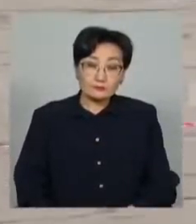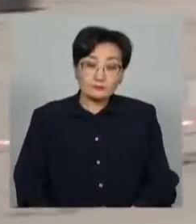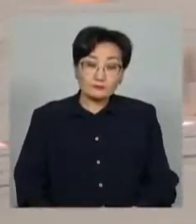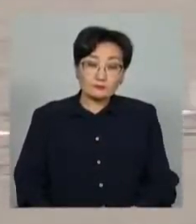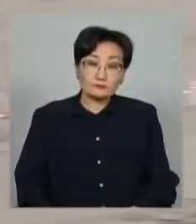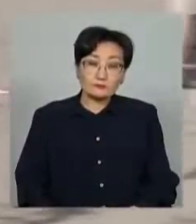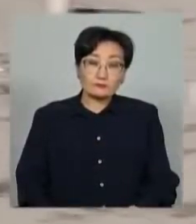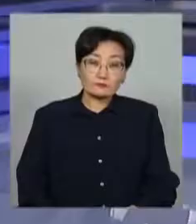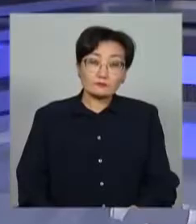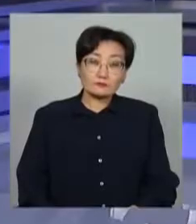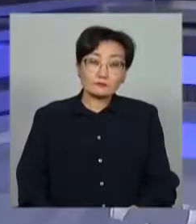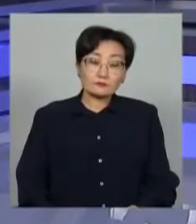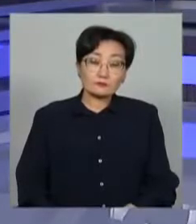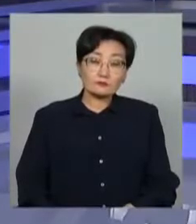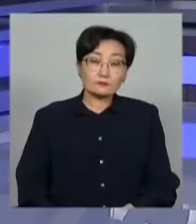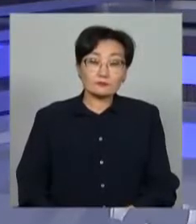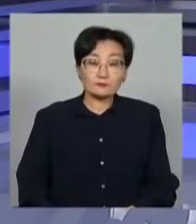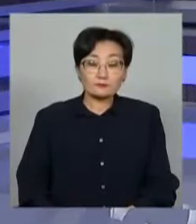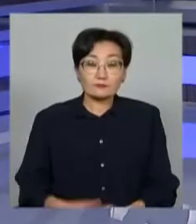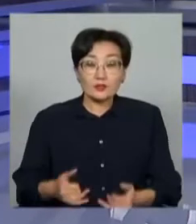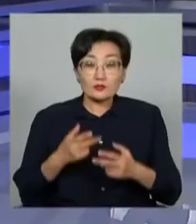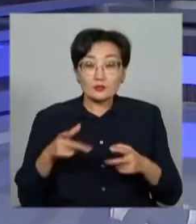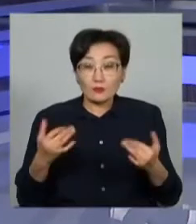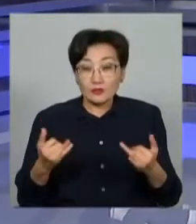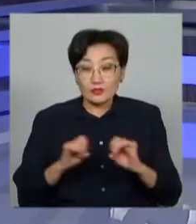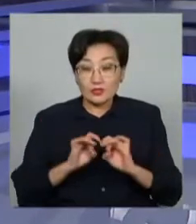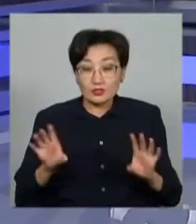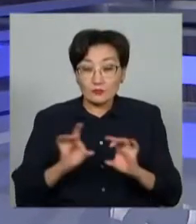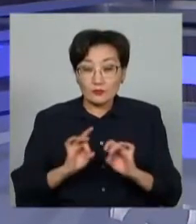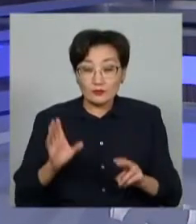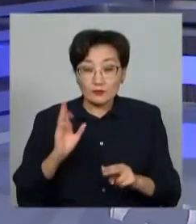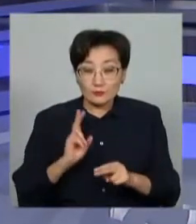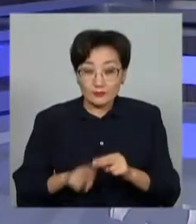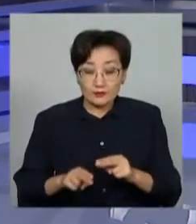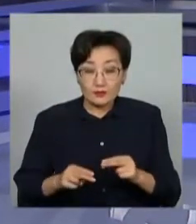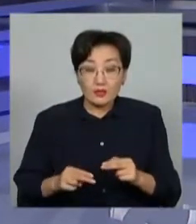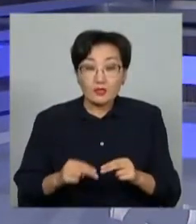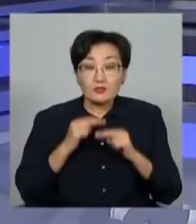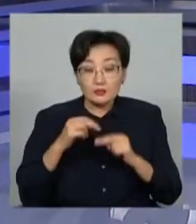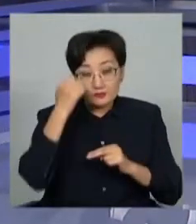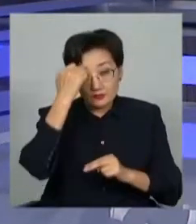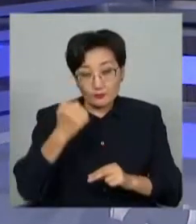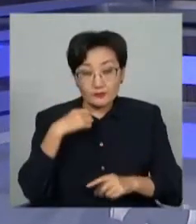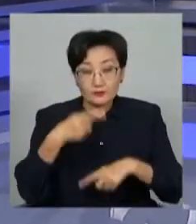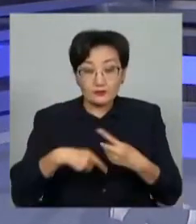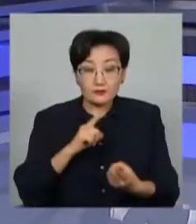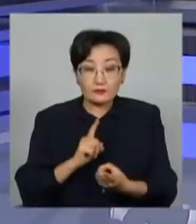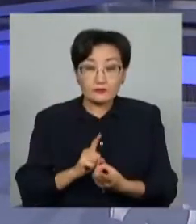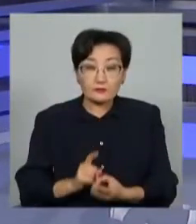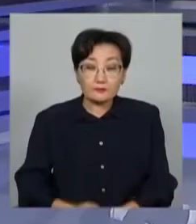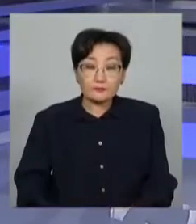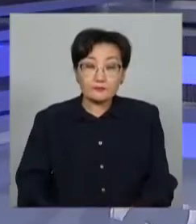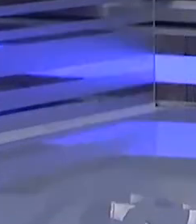Алматы телеарнасы. Құрметті көрермен, бөлісер ақпарат легі әзірге осындай, қорытынды жаңалықтарда қайта қауышқанша.